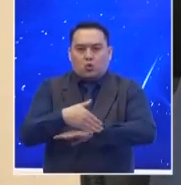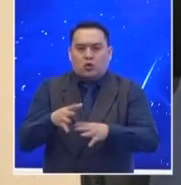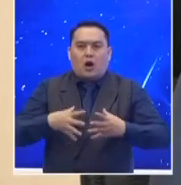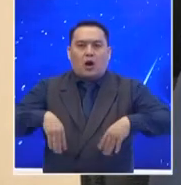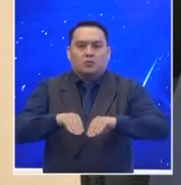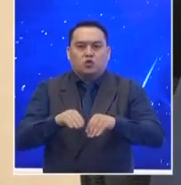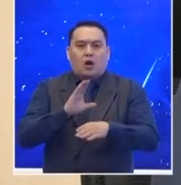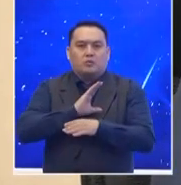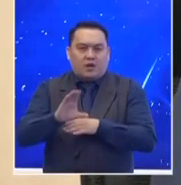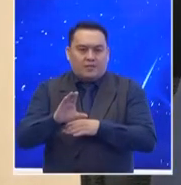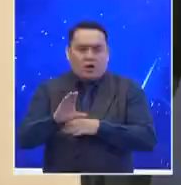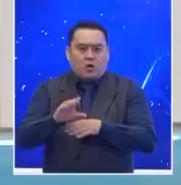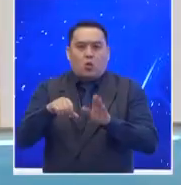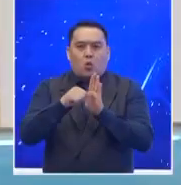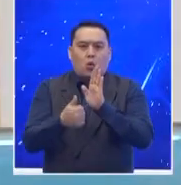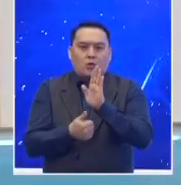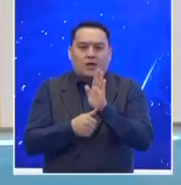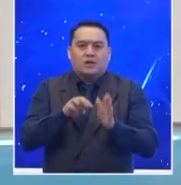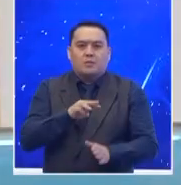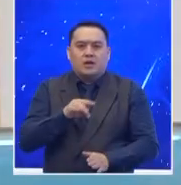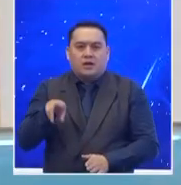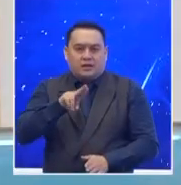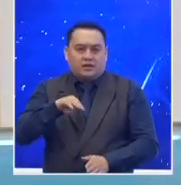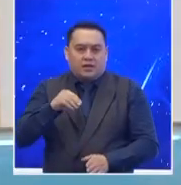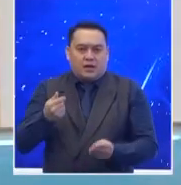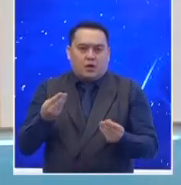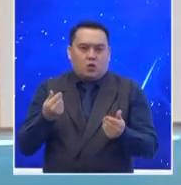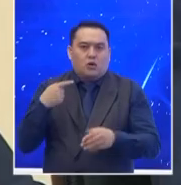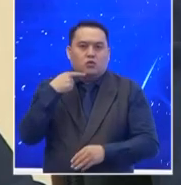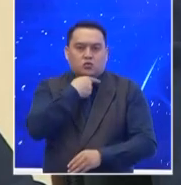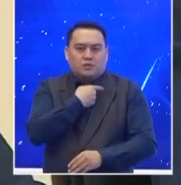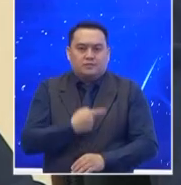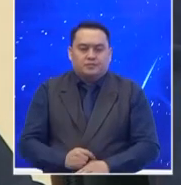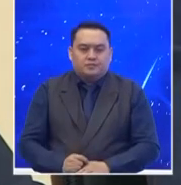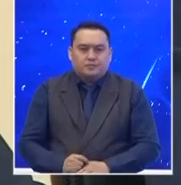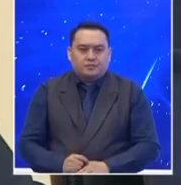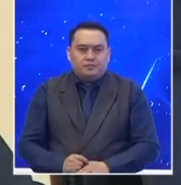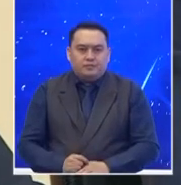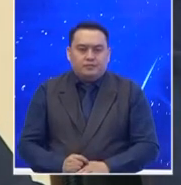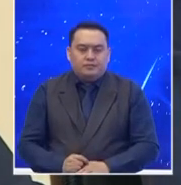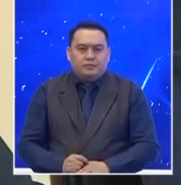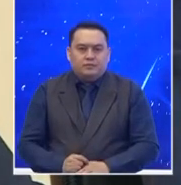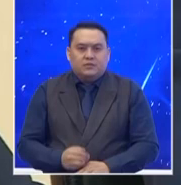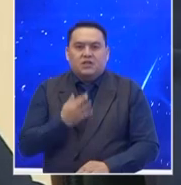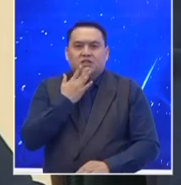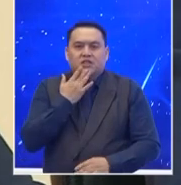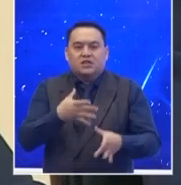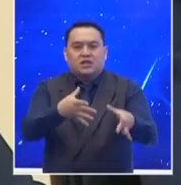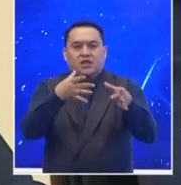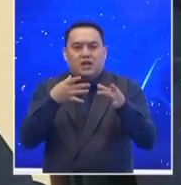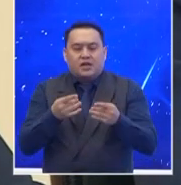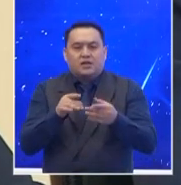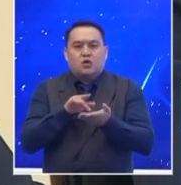орындарға жіберілген. Сөйтіп 16 миллиард теңгеге жуық қаражат үнемделді. Шетелден келген қонақтар үшін 6 облысты